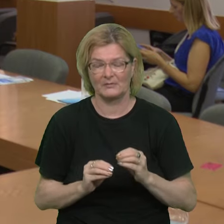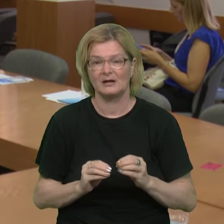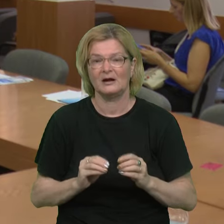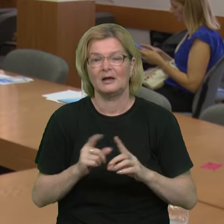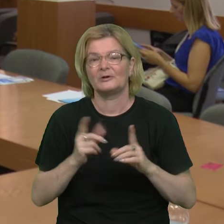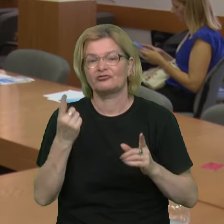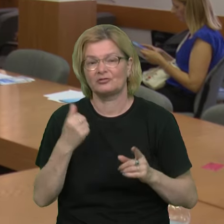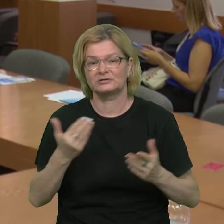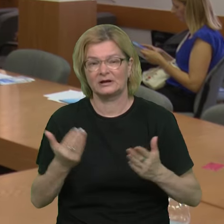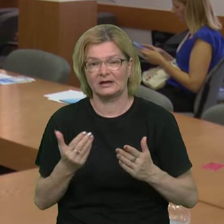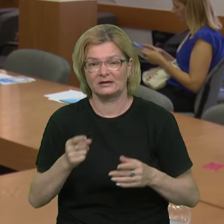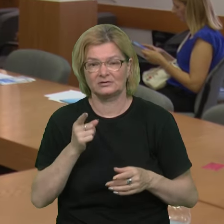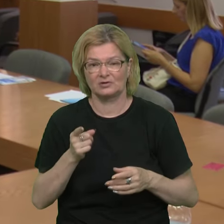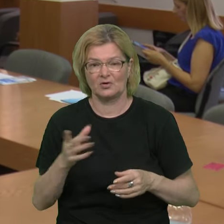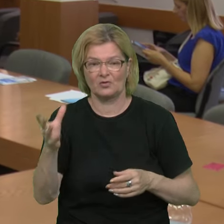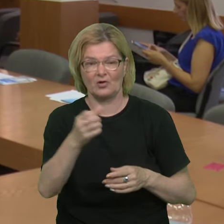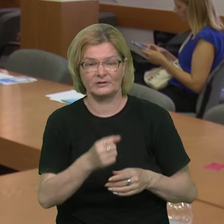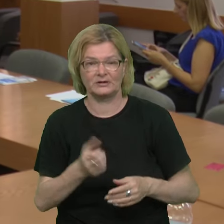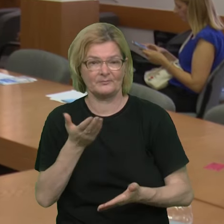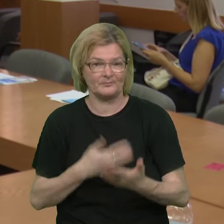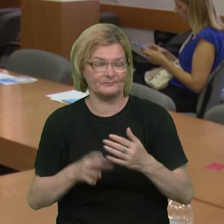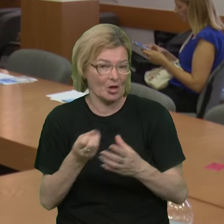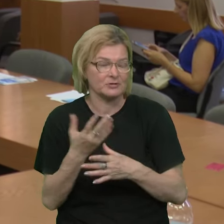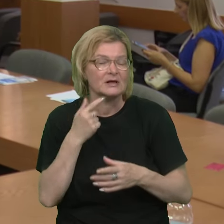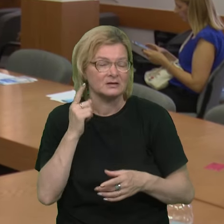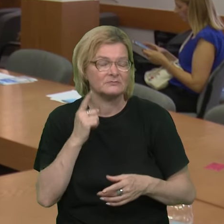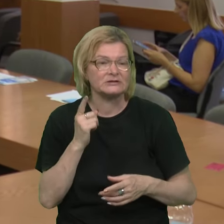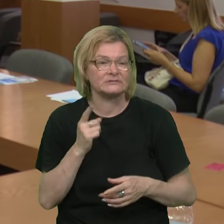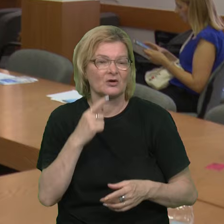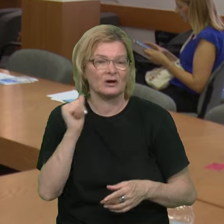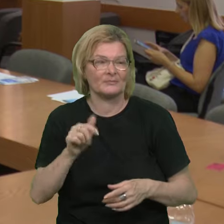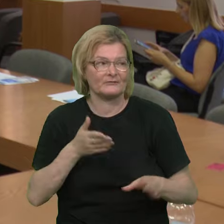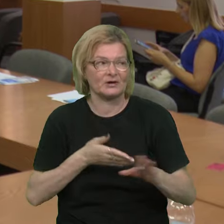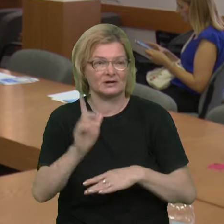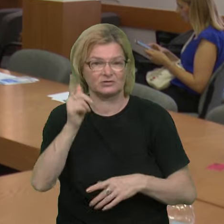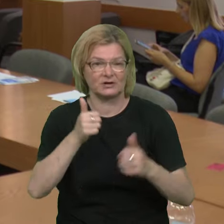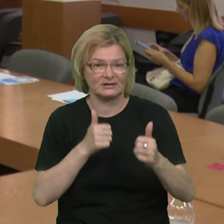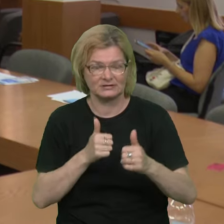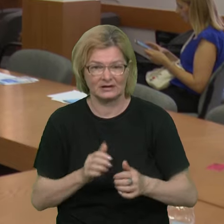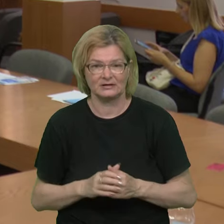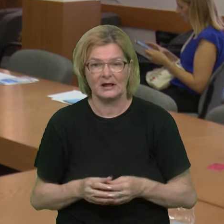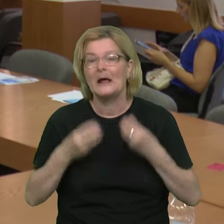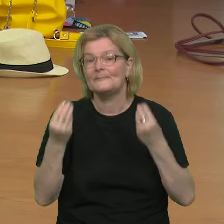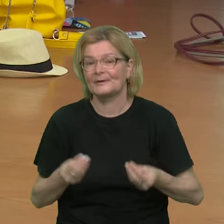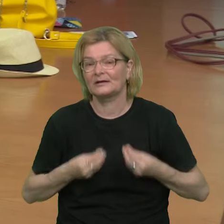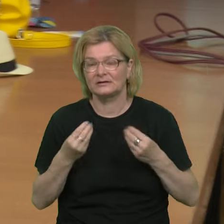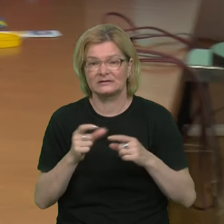problema, pa će onda negdje to uroditi plodom i mislim da uvijek kad neko prvi krene, onda drugi ga slijede. Predavanje